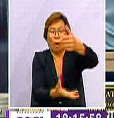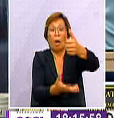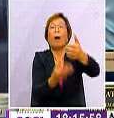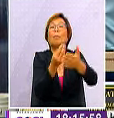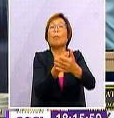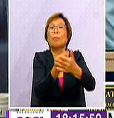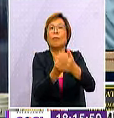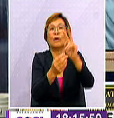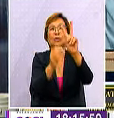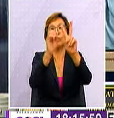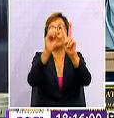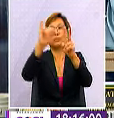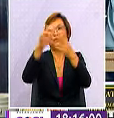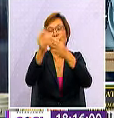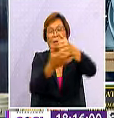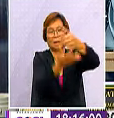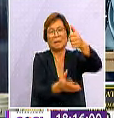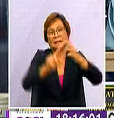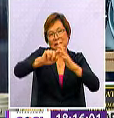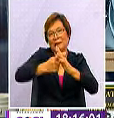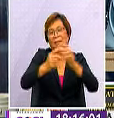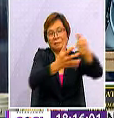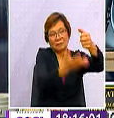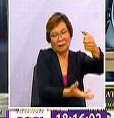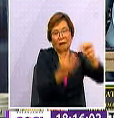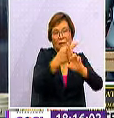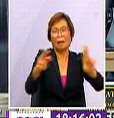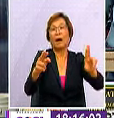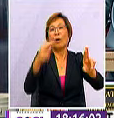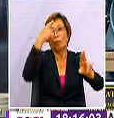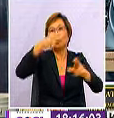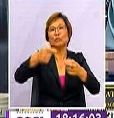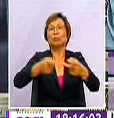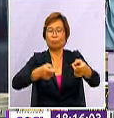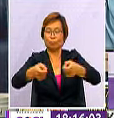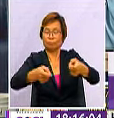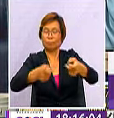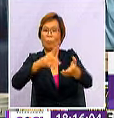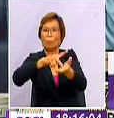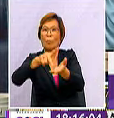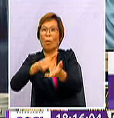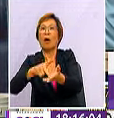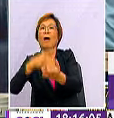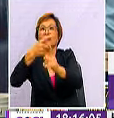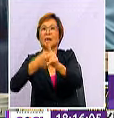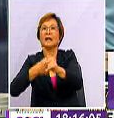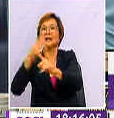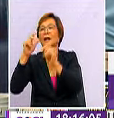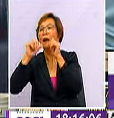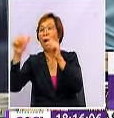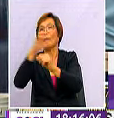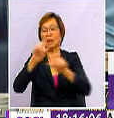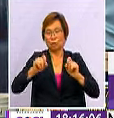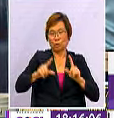permulaan berjumlah RM20 juta. Dana ini akan menyediakan platform menyelaras pembiayaan dari sumber awam dan swasta dengan